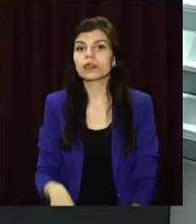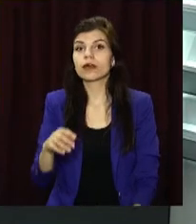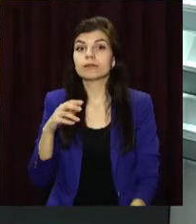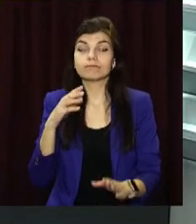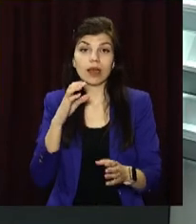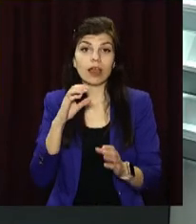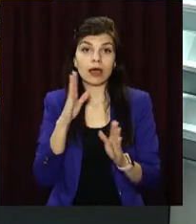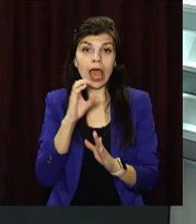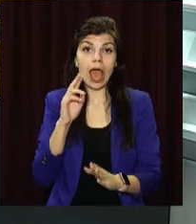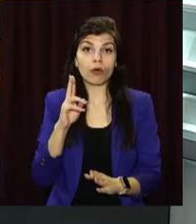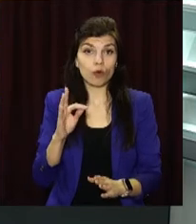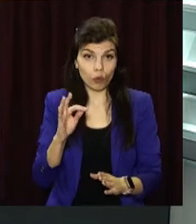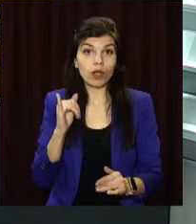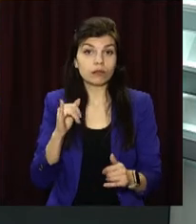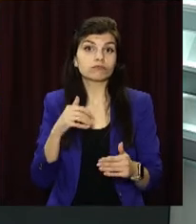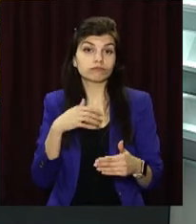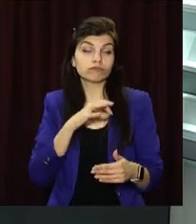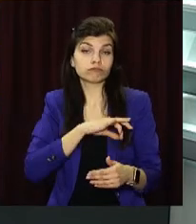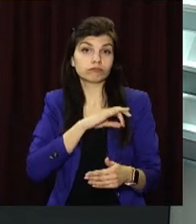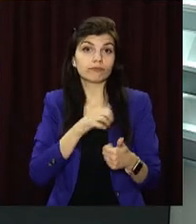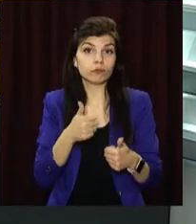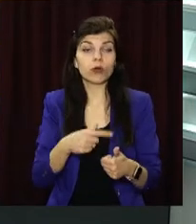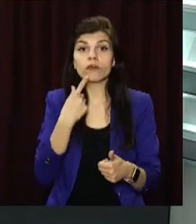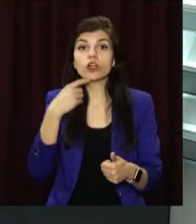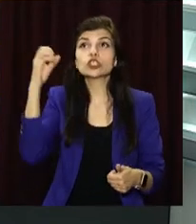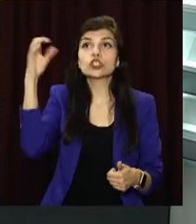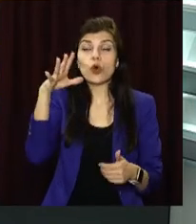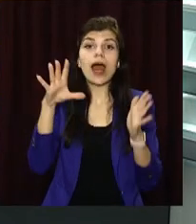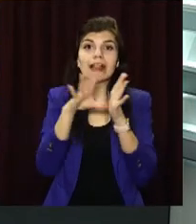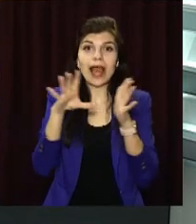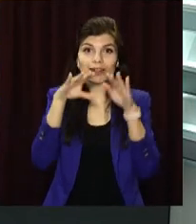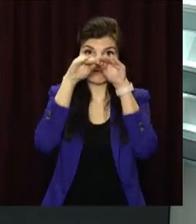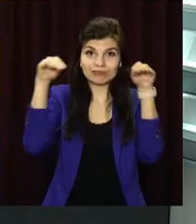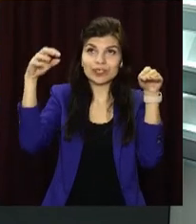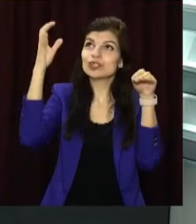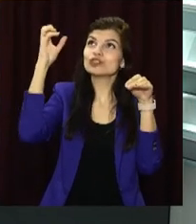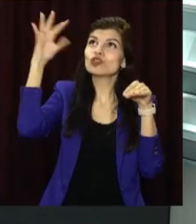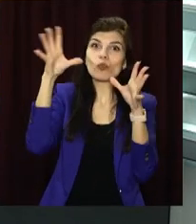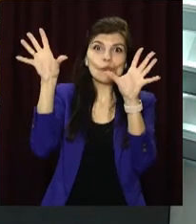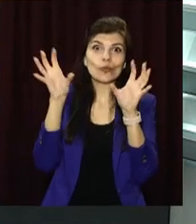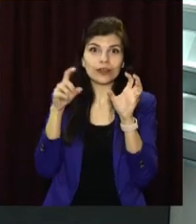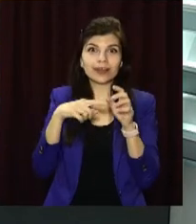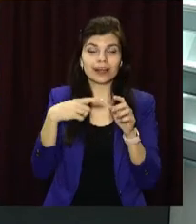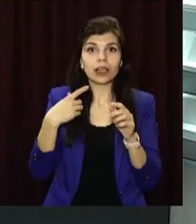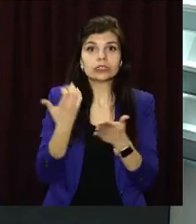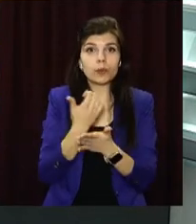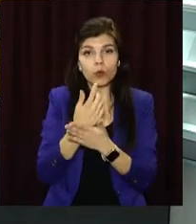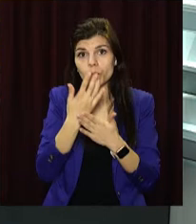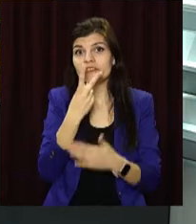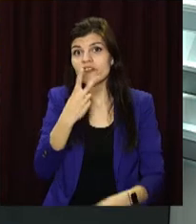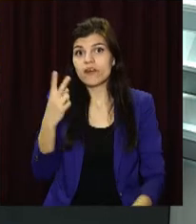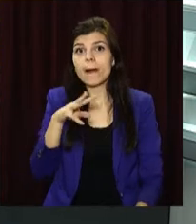Екологічно і прибутково. На Дніпропетровщині власники домашніх сонячних електростанцій Дніпропетровщини заробили понад